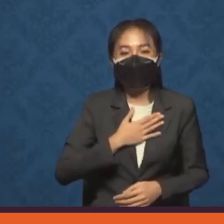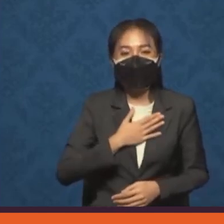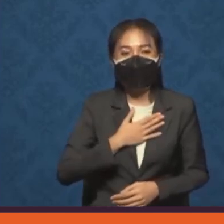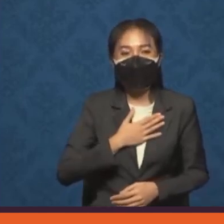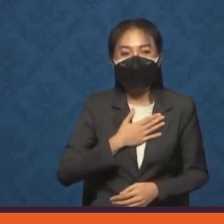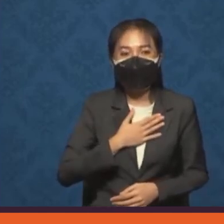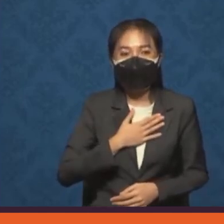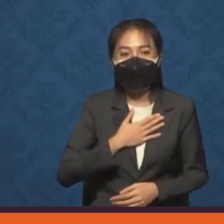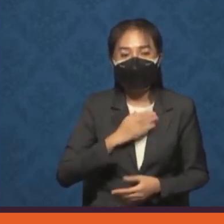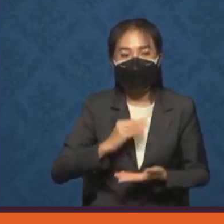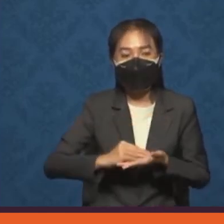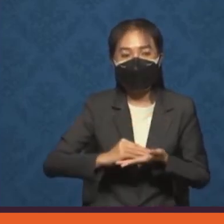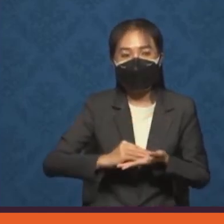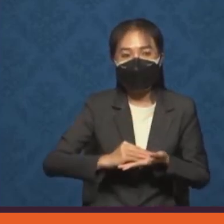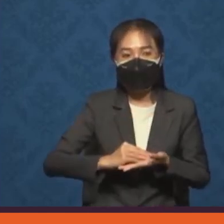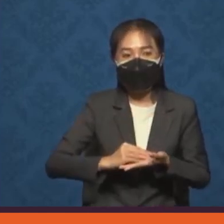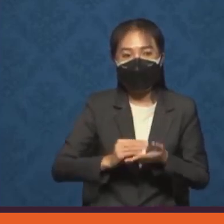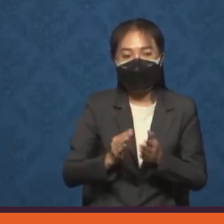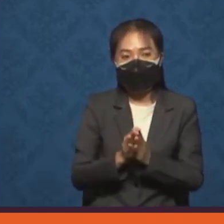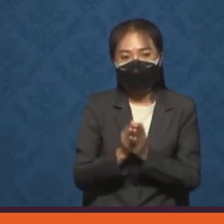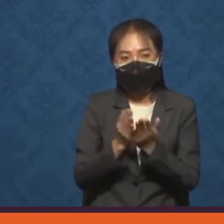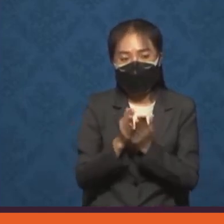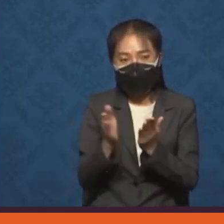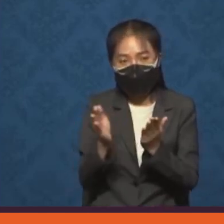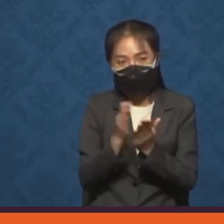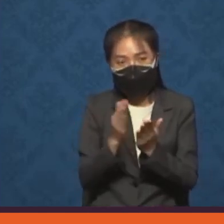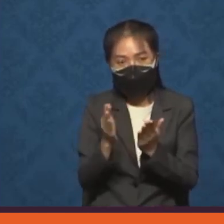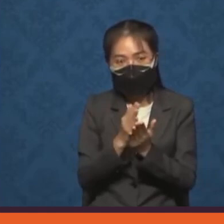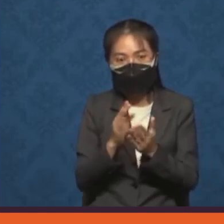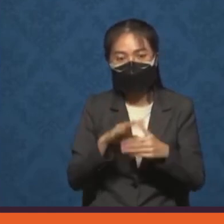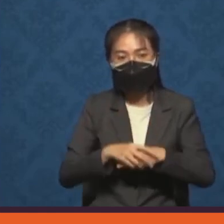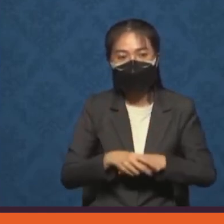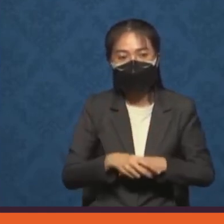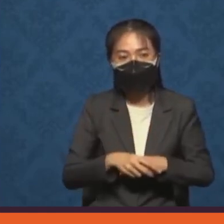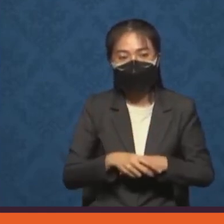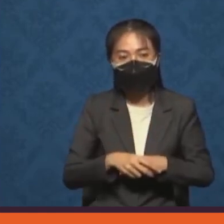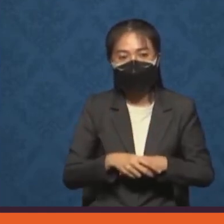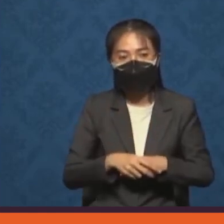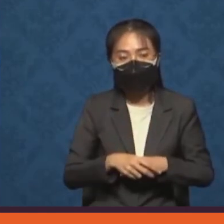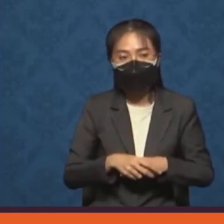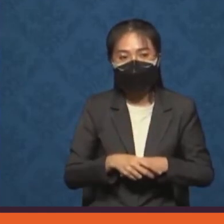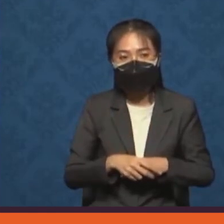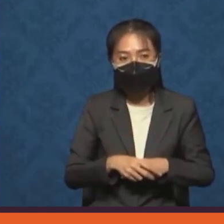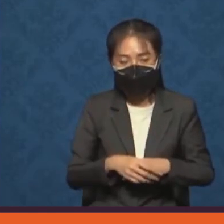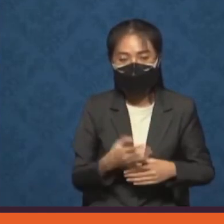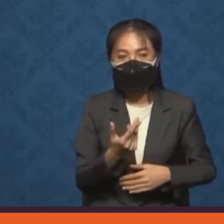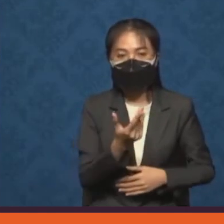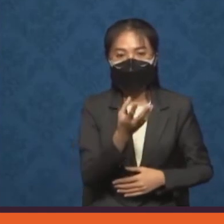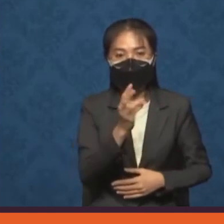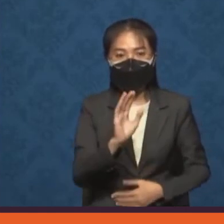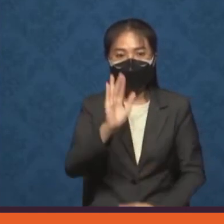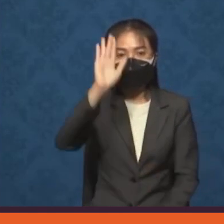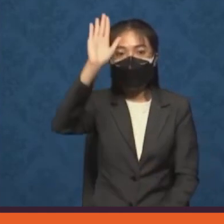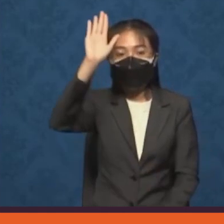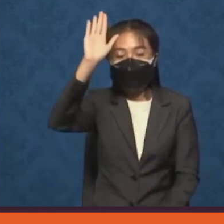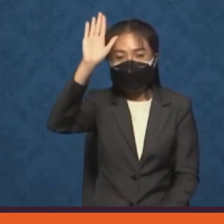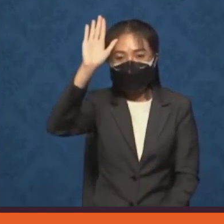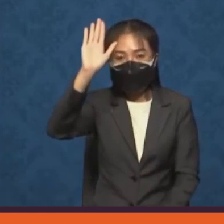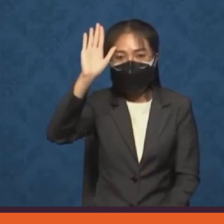รียนหนังสือนะครับอ่านหนังสือของท่านศาสตราจารย์ ท่านประธานครับ